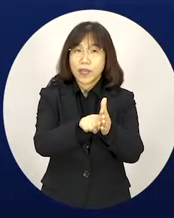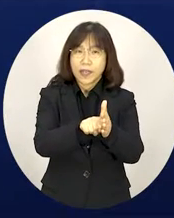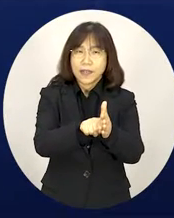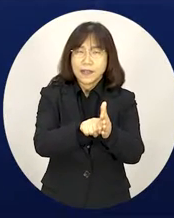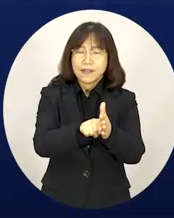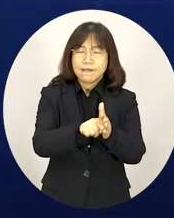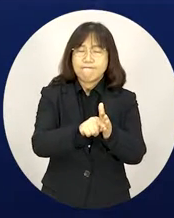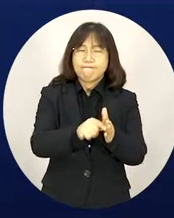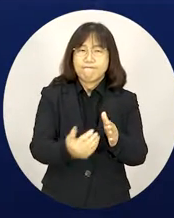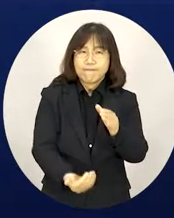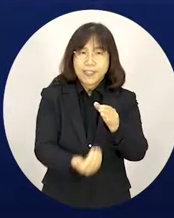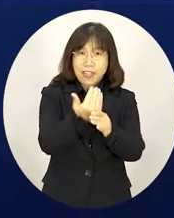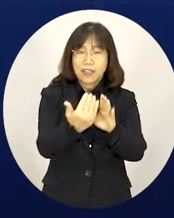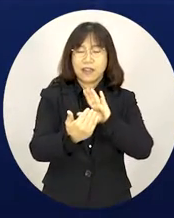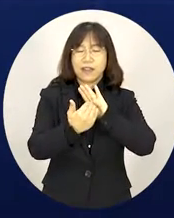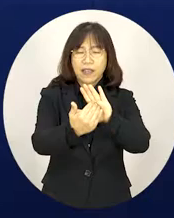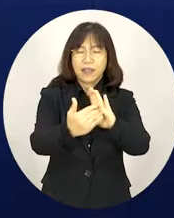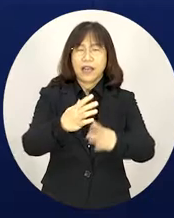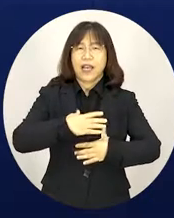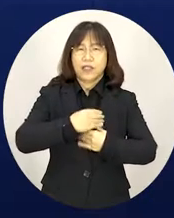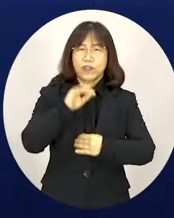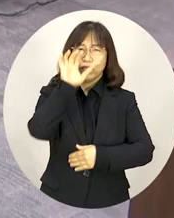안전 한국훈련을 진행했습니다.